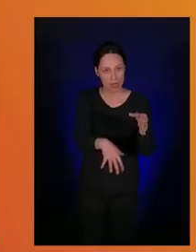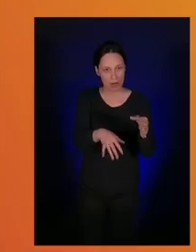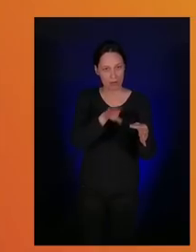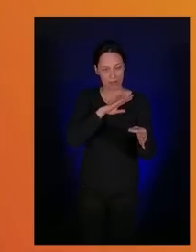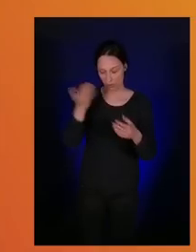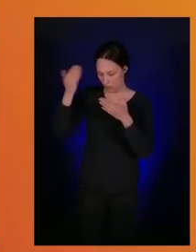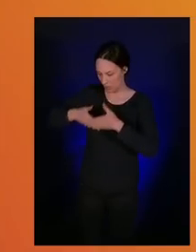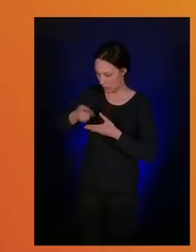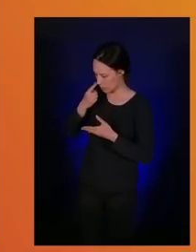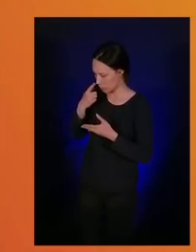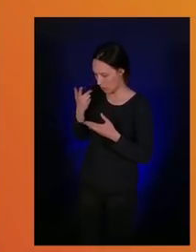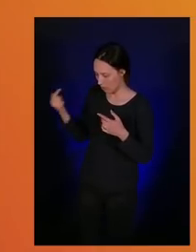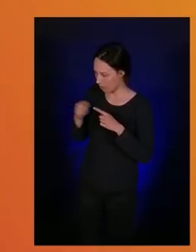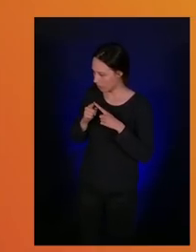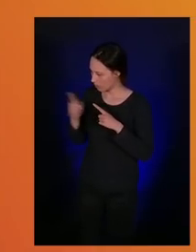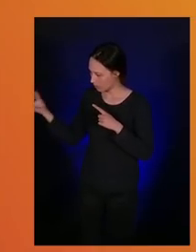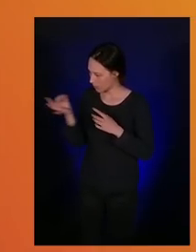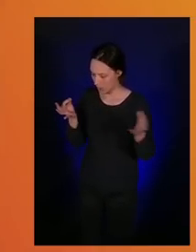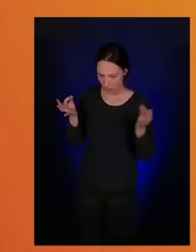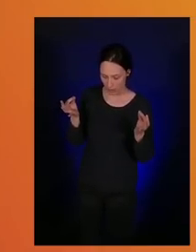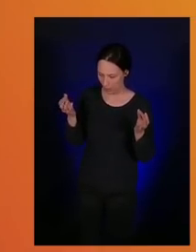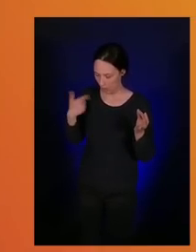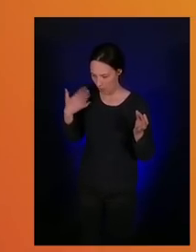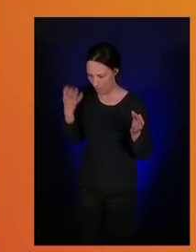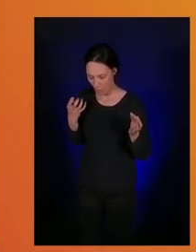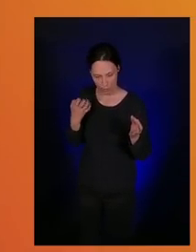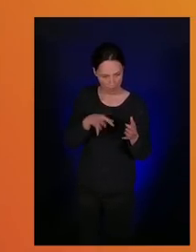bien contradictoire avec ce bilan et avec plus jamais ça.